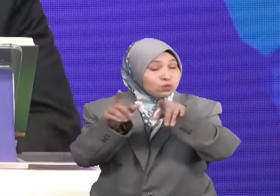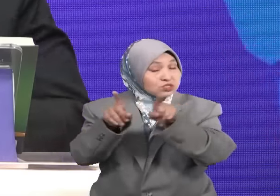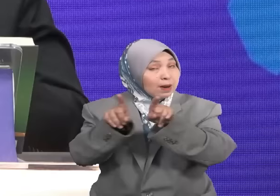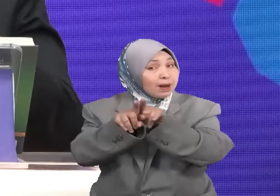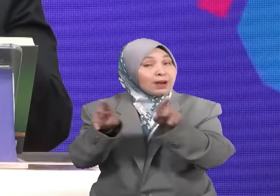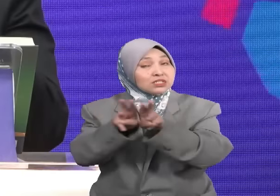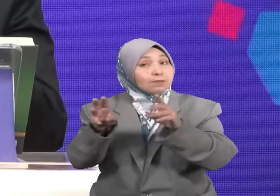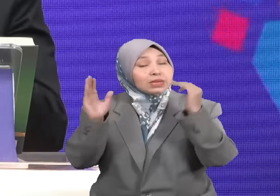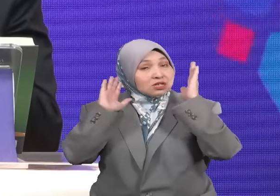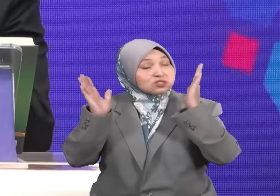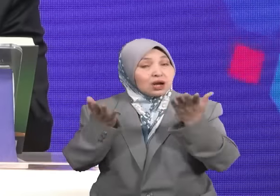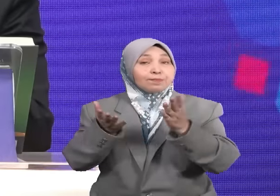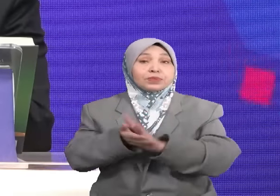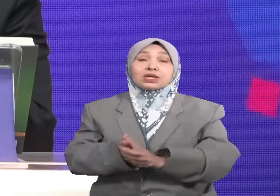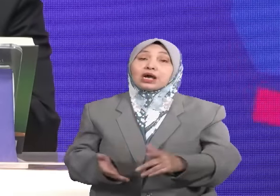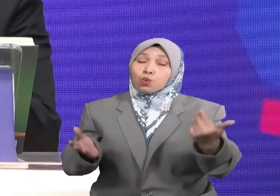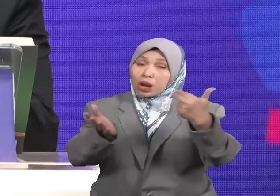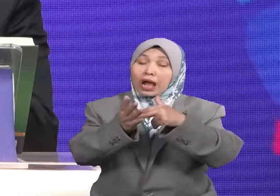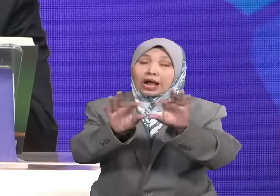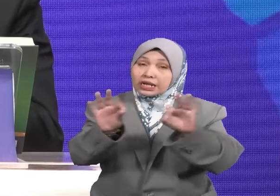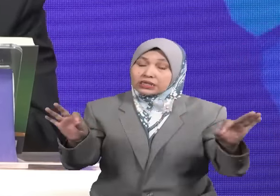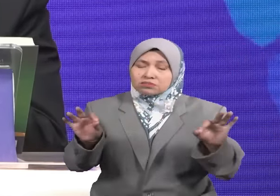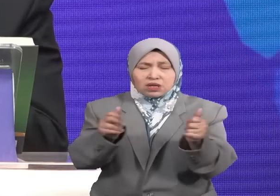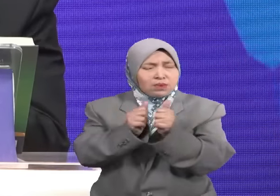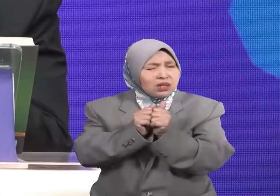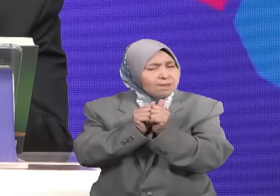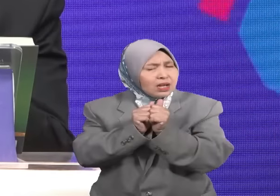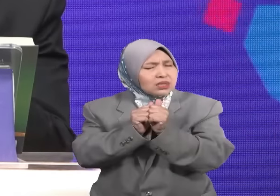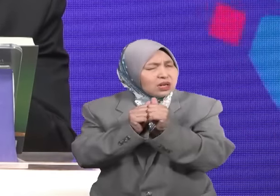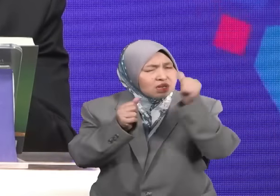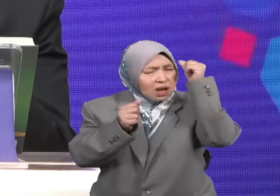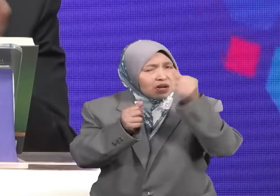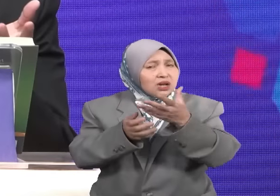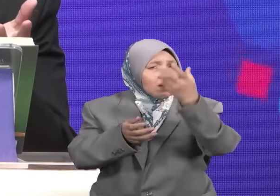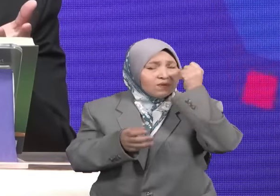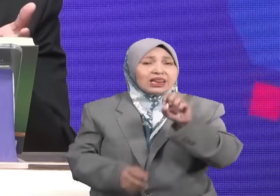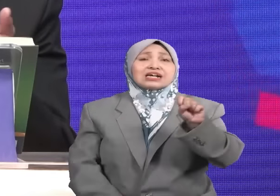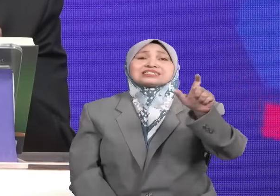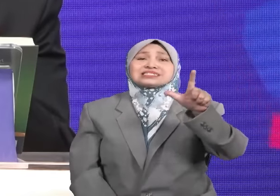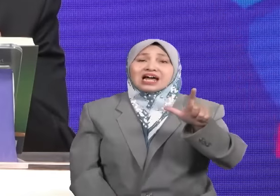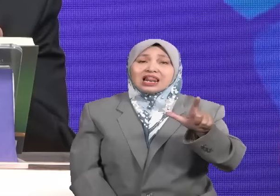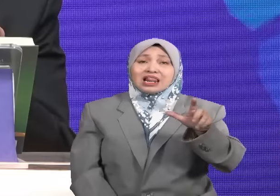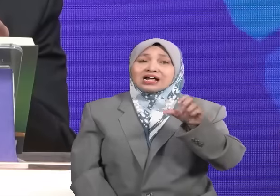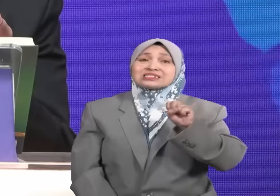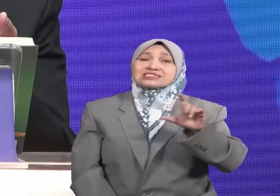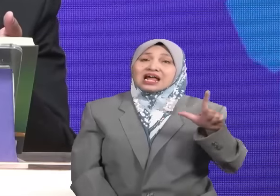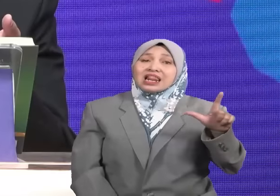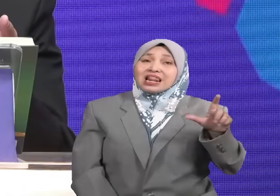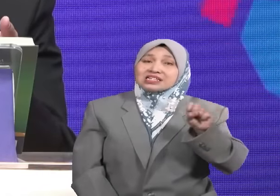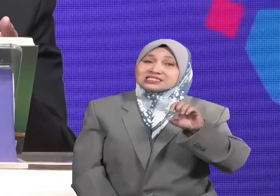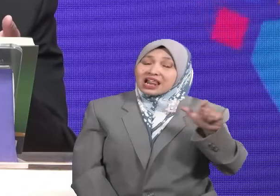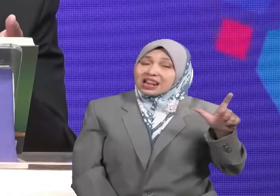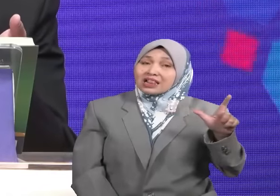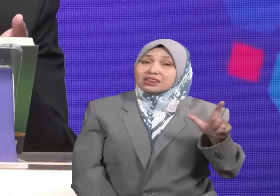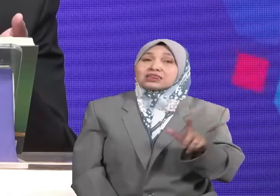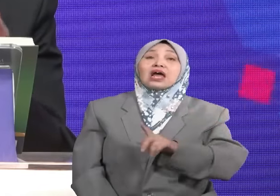semua, kita ulang ayat ini untuk kita sama-sama dapat ingat ataupun hafaz. Sal. Tadi Ustaz Fadhil sebut sal apa? Berkenaan